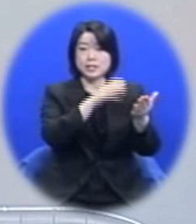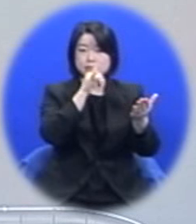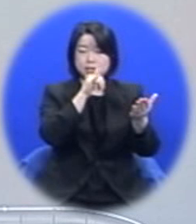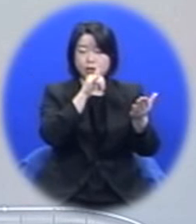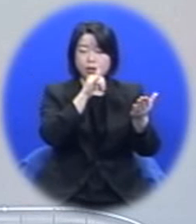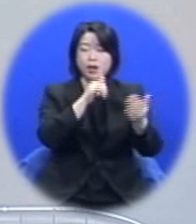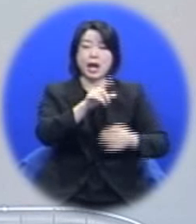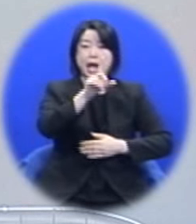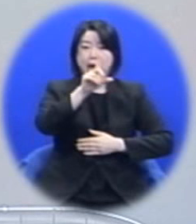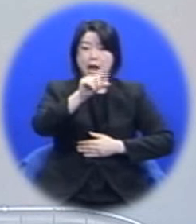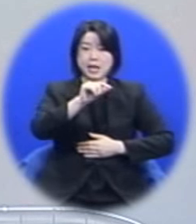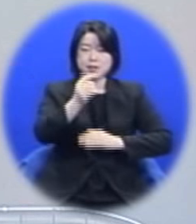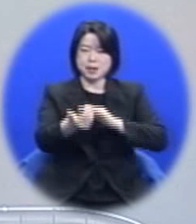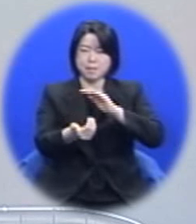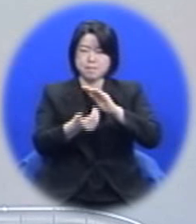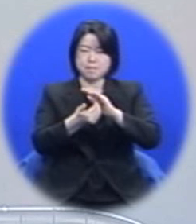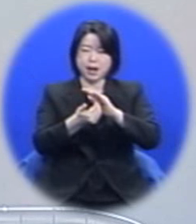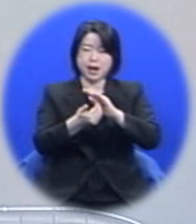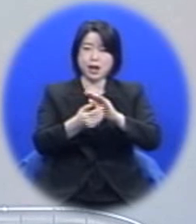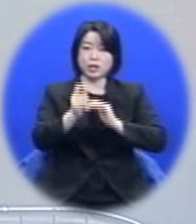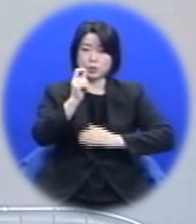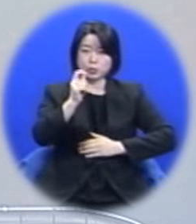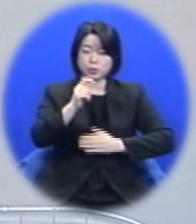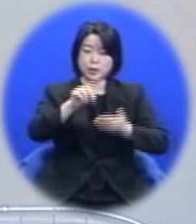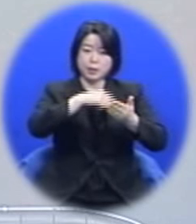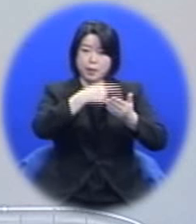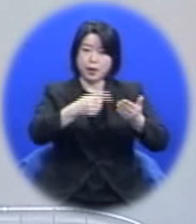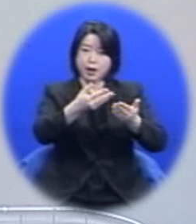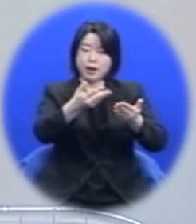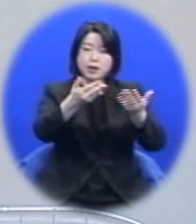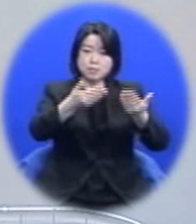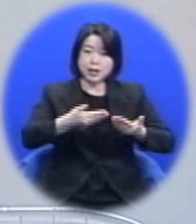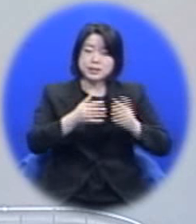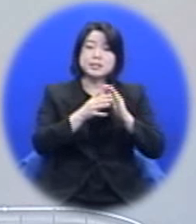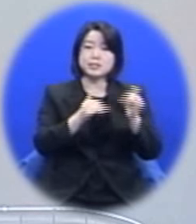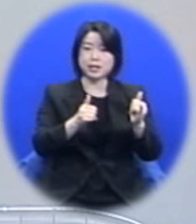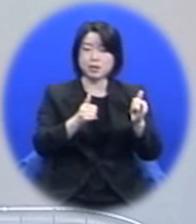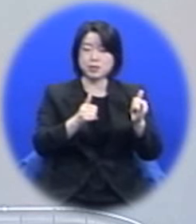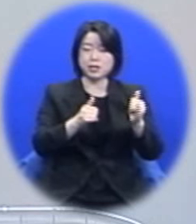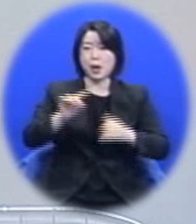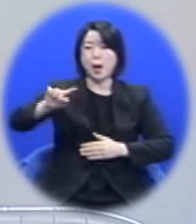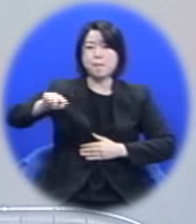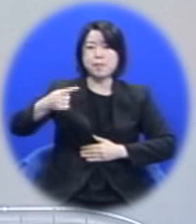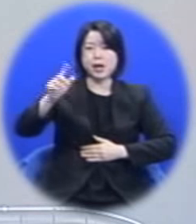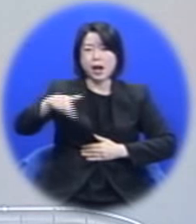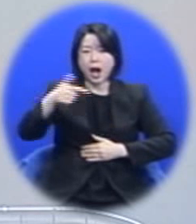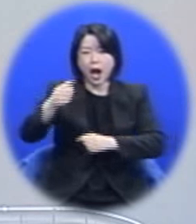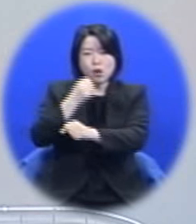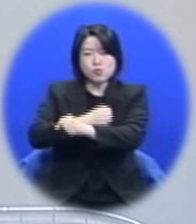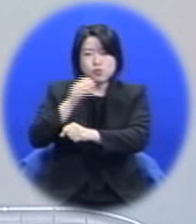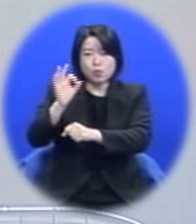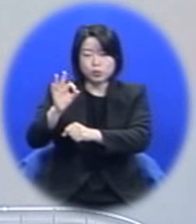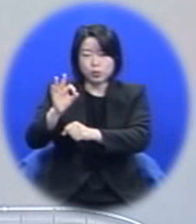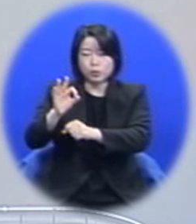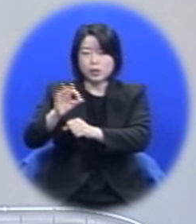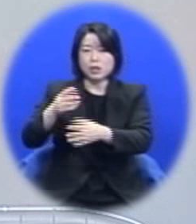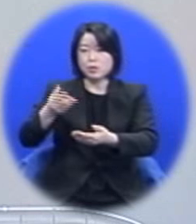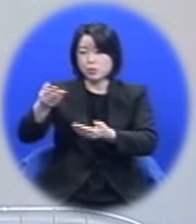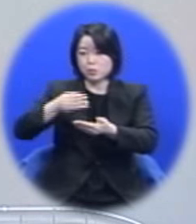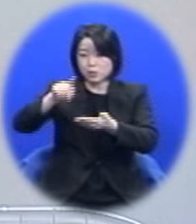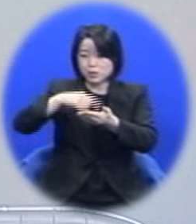1만 달란트를 탕감받은 그런 사람이 100데나리온 빚진 자를 용서해 주지 않는